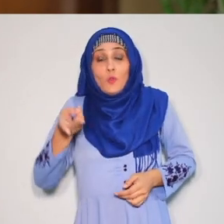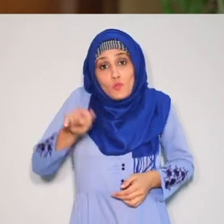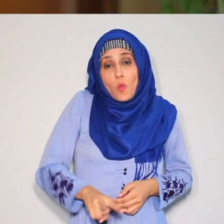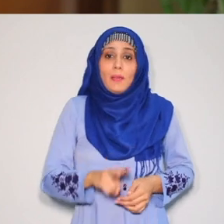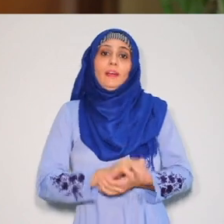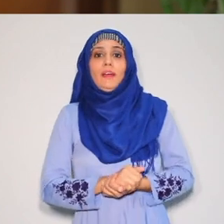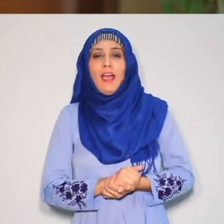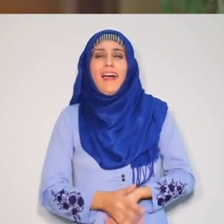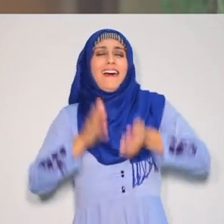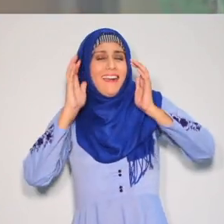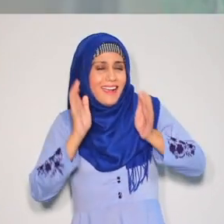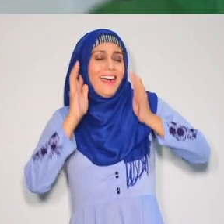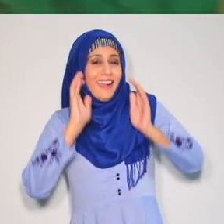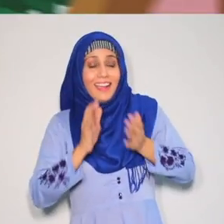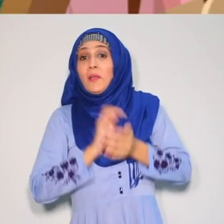मजीद छींकें आई।